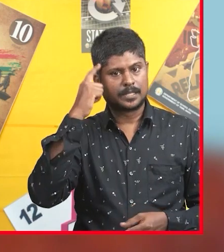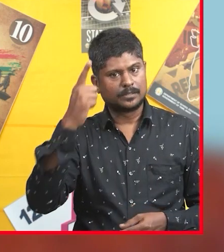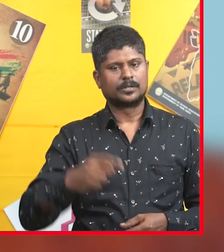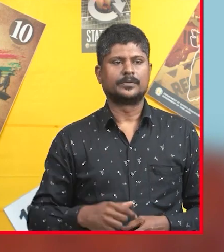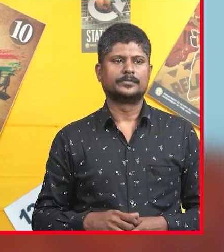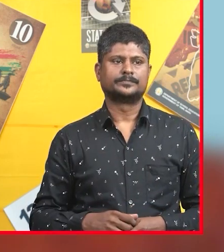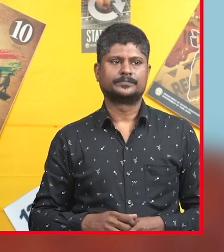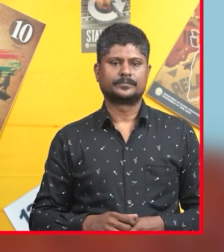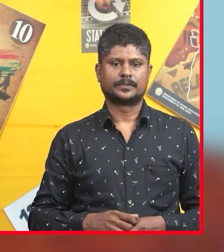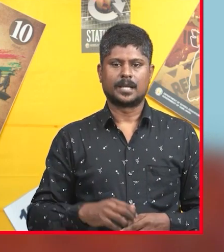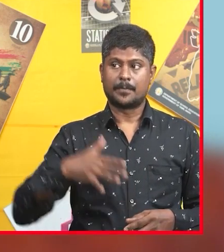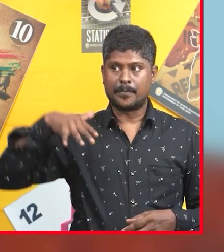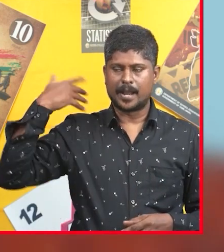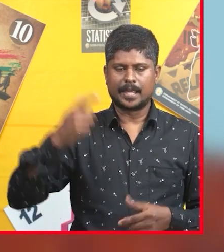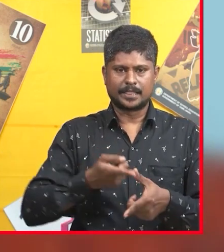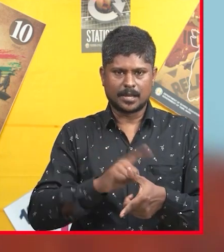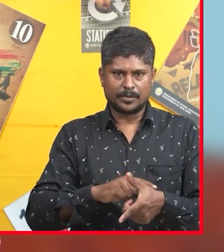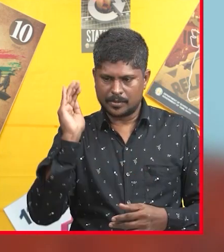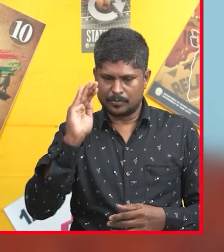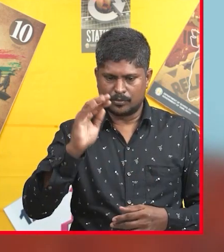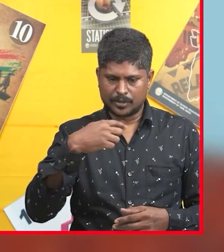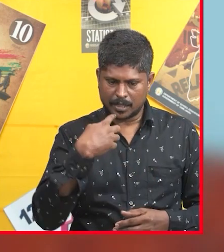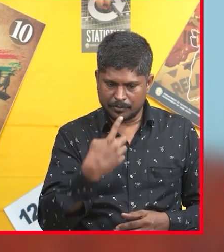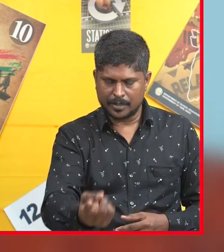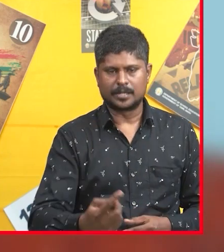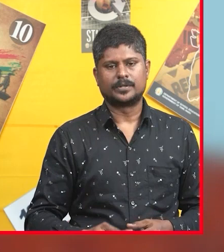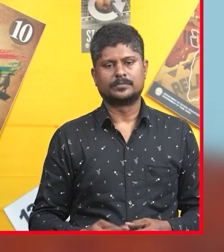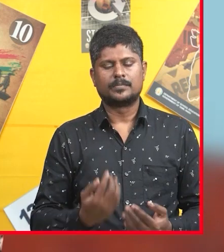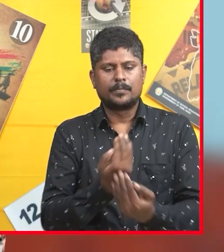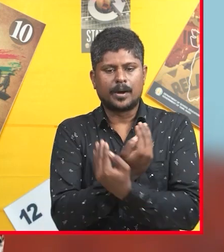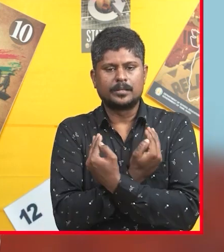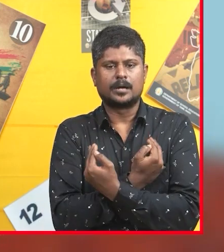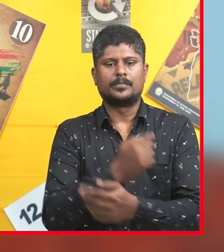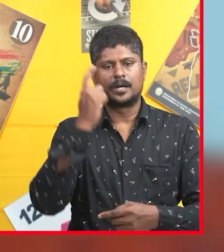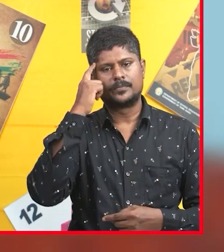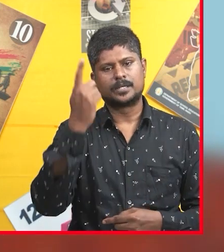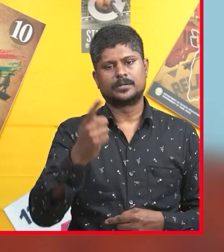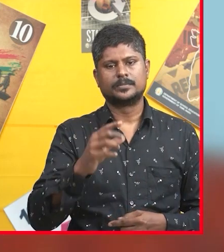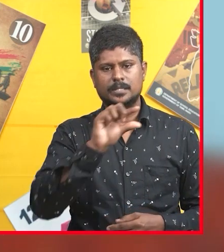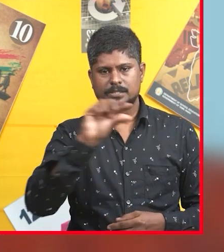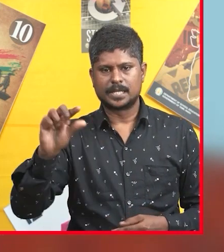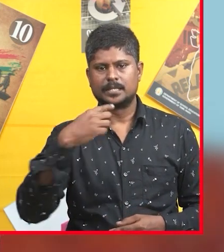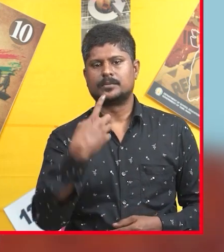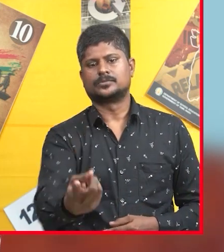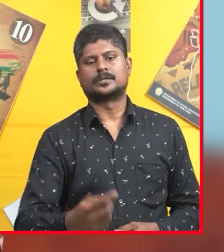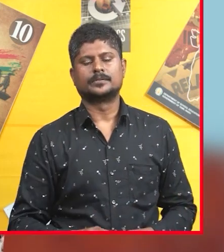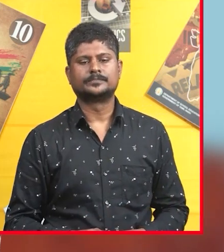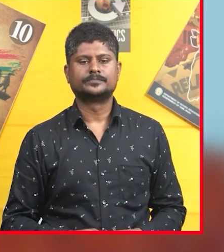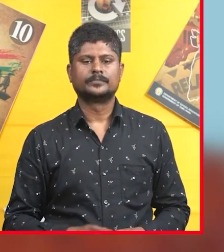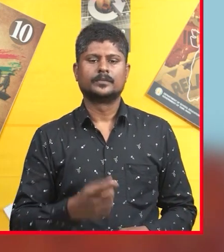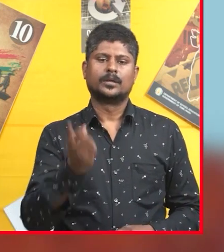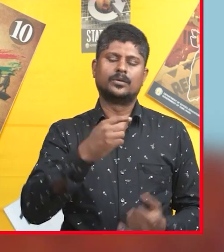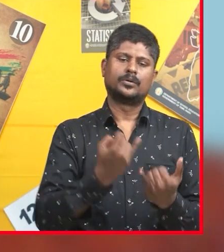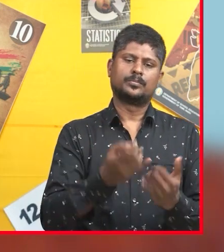சரிங்களா? பழந்தமிழர்களின் மரபை விருந்தோம்பலை போற்றி பாதுகாத்தனர் அப்படிங்கிற செய்தியை நீங்க தெரிஞ்சுக்கோங்க. அடுத்த இன்னொரு